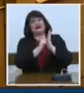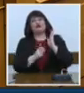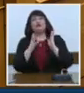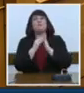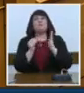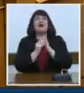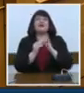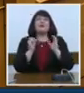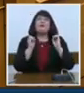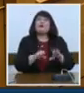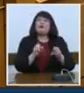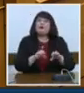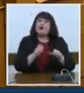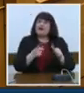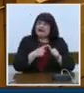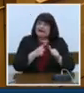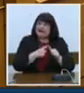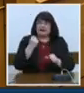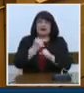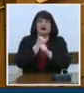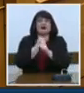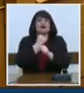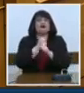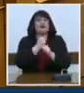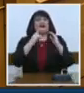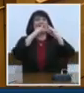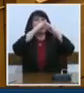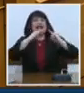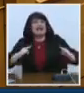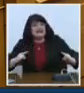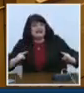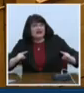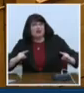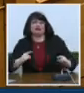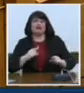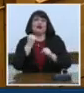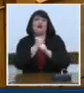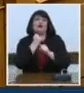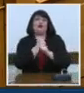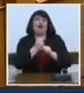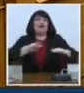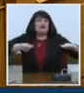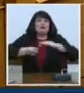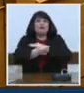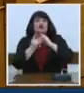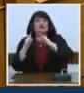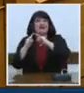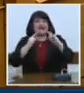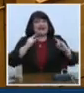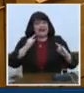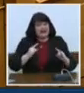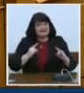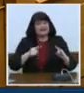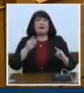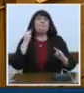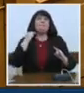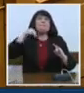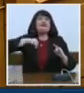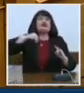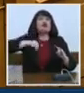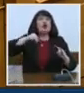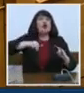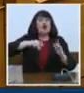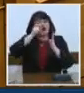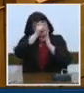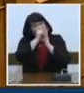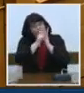προπονητές, εργαζόμενοι σε κατασκηνώσεις, εργαζόμενοι σε προσφυγικές δομές. Και το μητρό αυτό, το οποίο το έχουν όλες οι σοβαρές